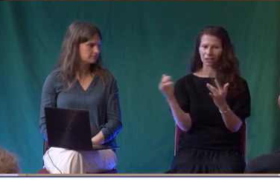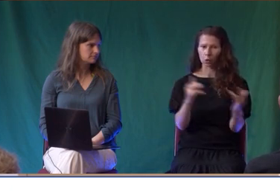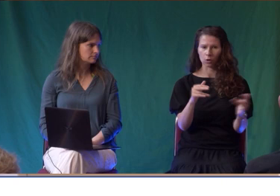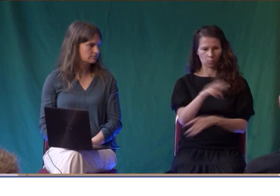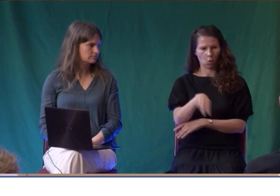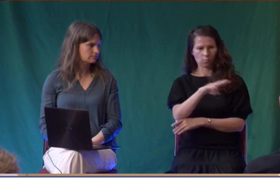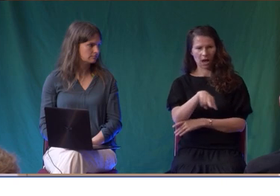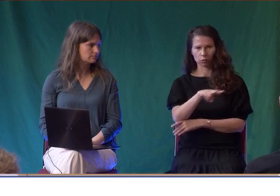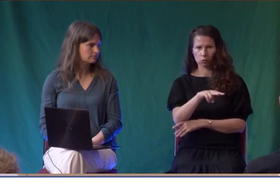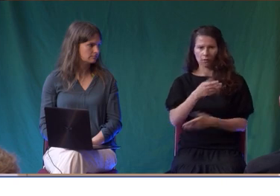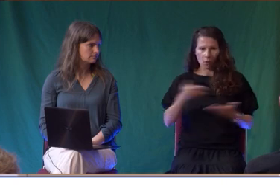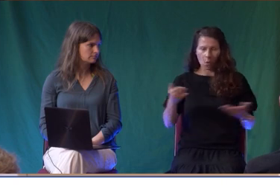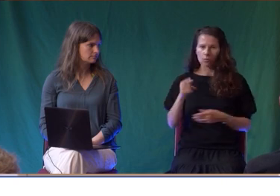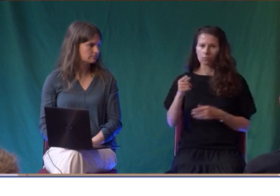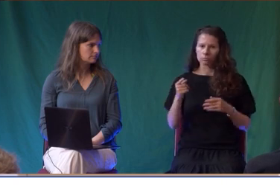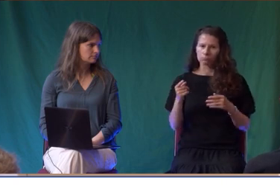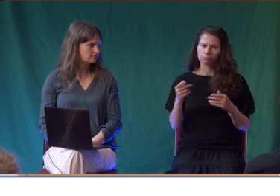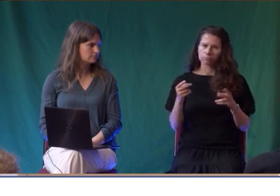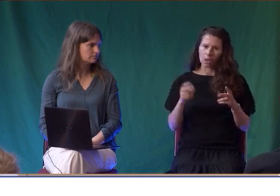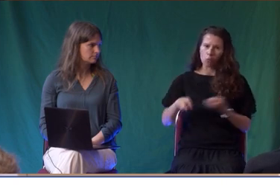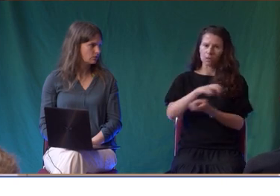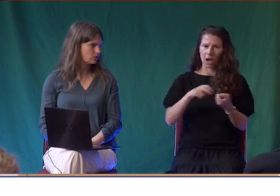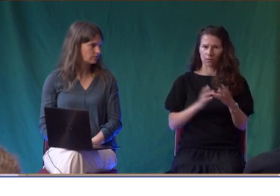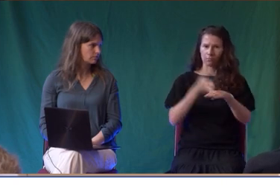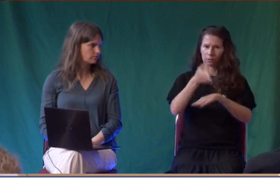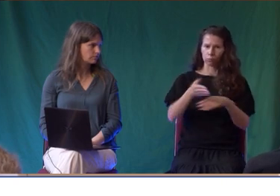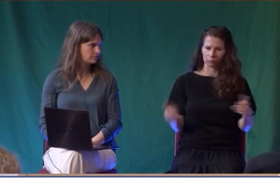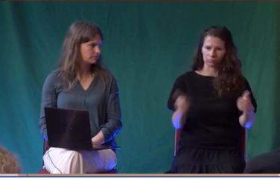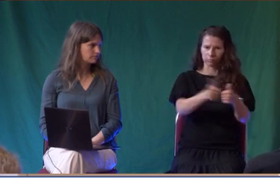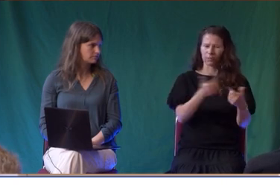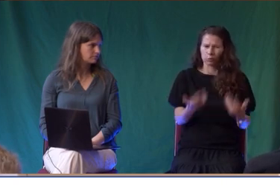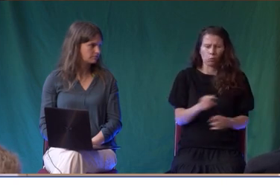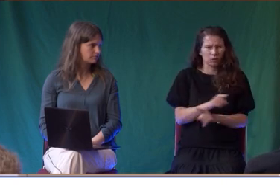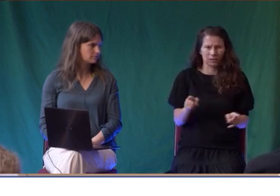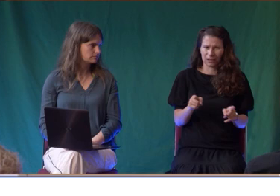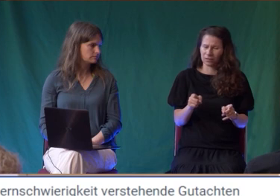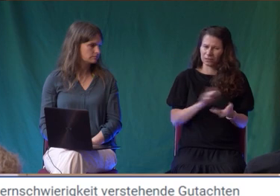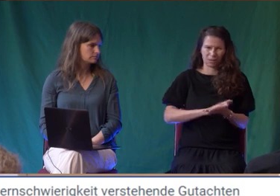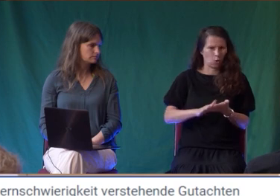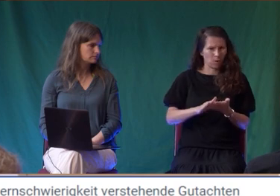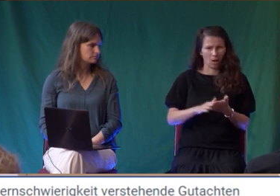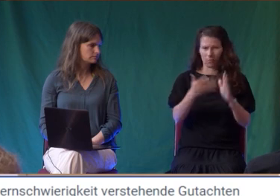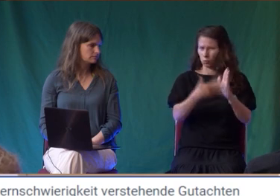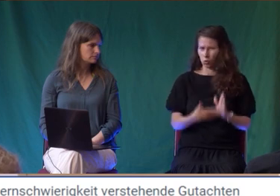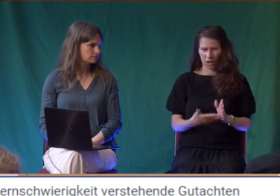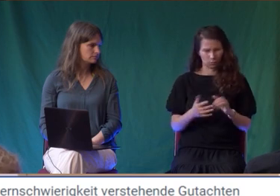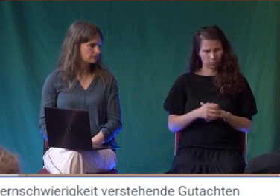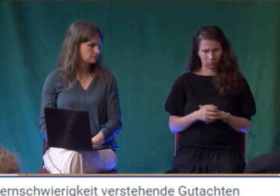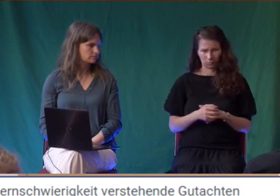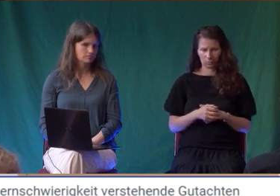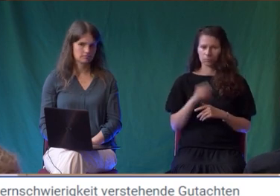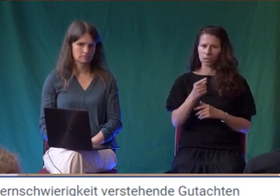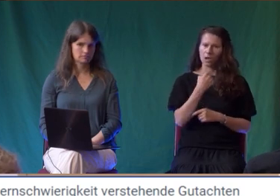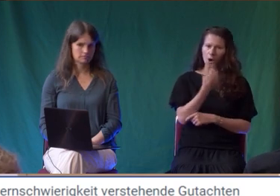bei einem besuchsumgang stattfindet das ist keine vernünftige Begutachtung Aussagen werden kaum hinterfragt